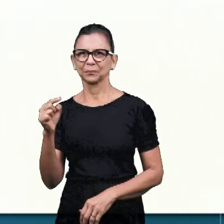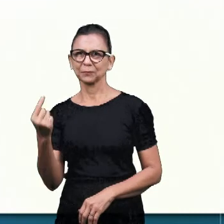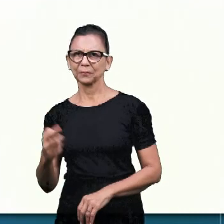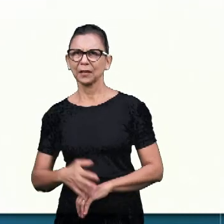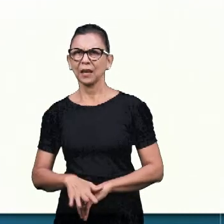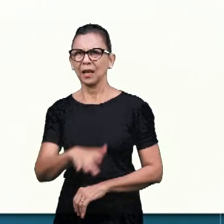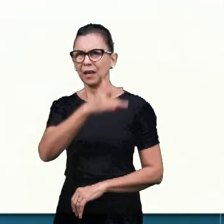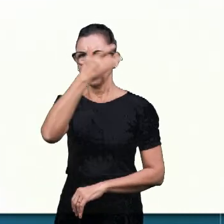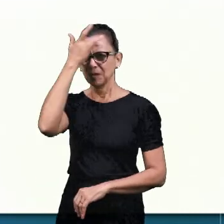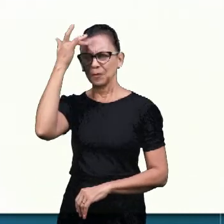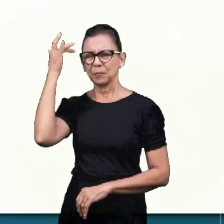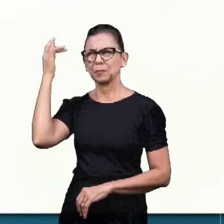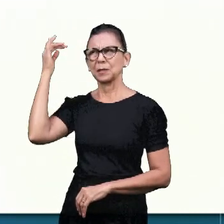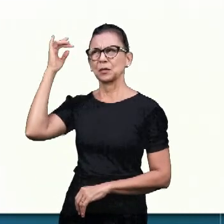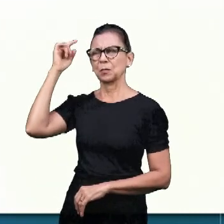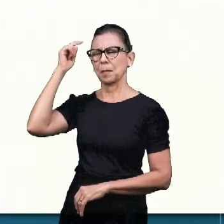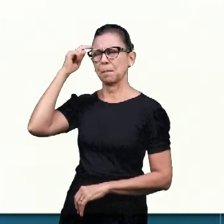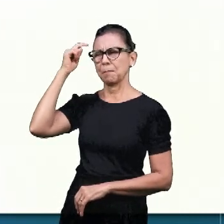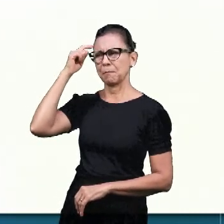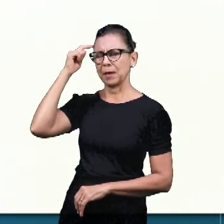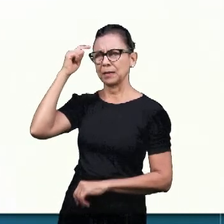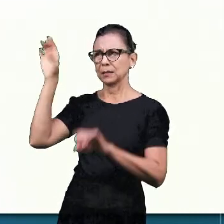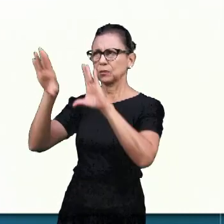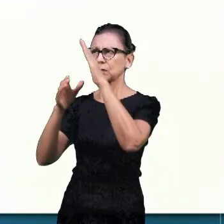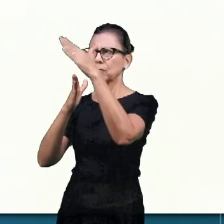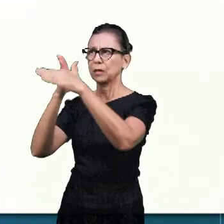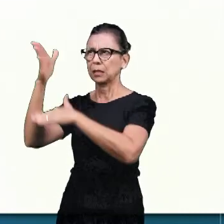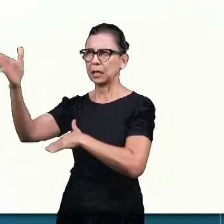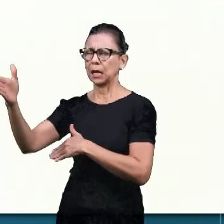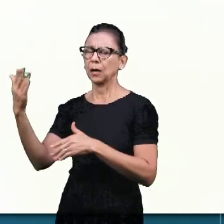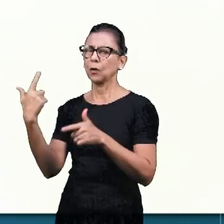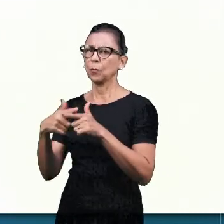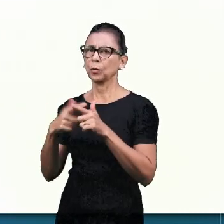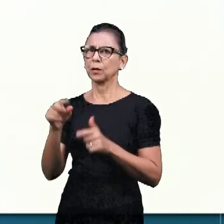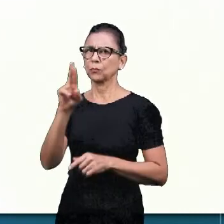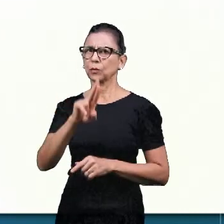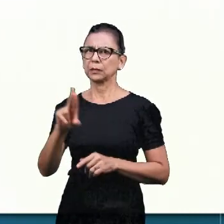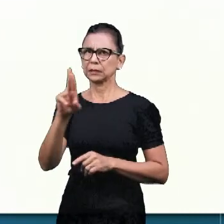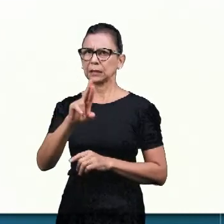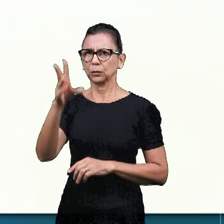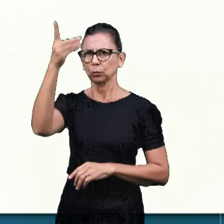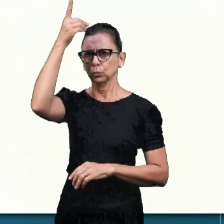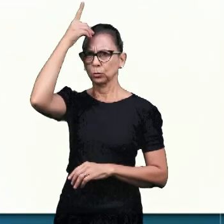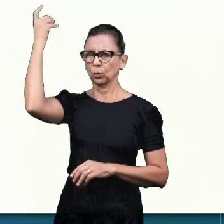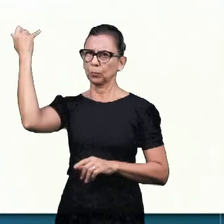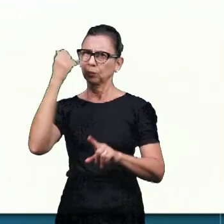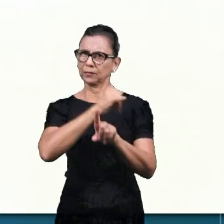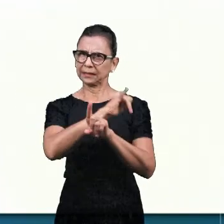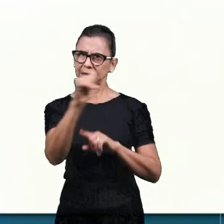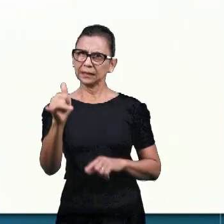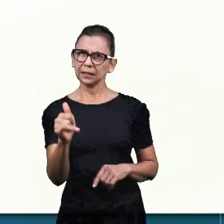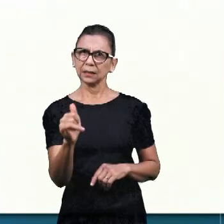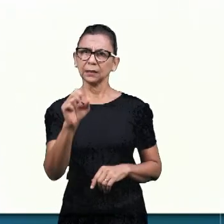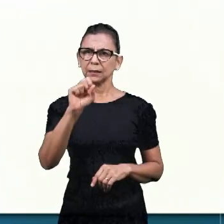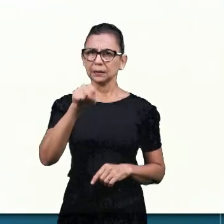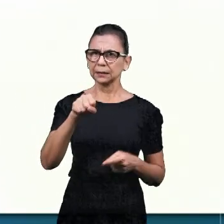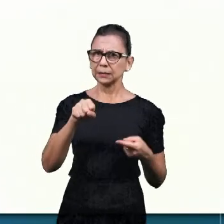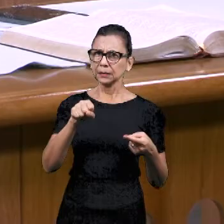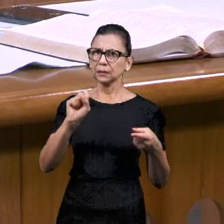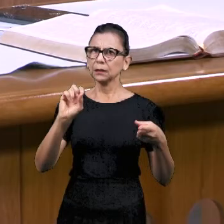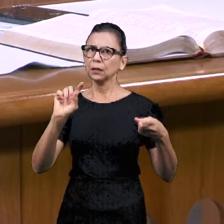pense qu'il peut aller au ciel parce qu'il a donné un don de prophétie, oui ou non? Cette